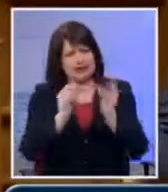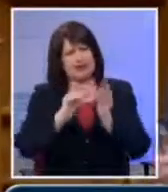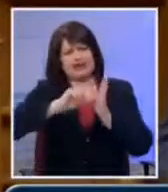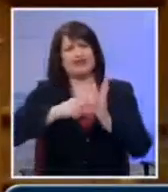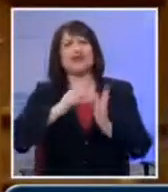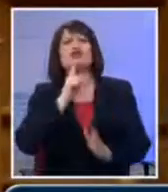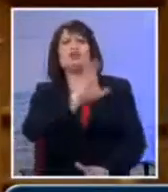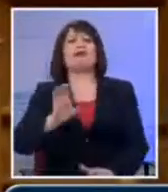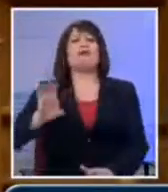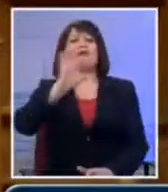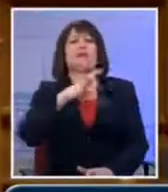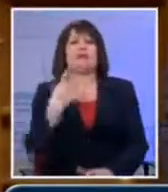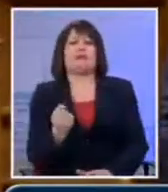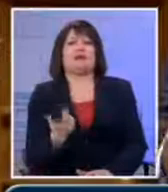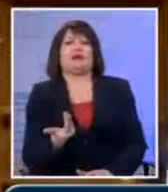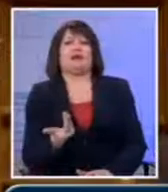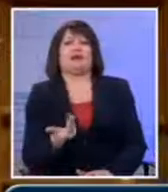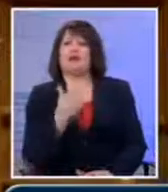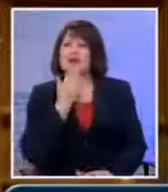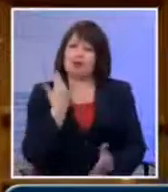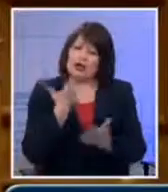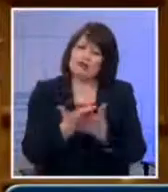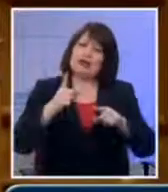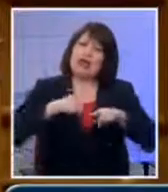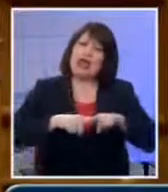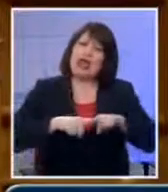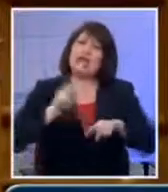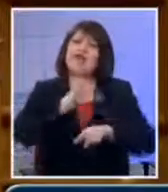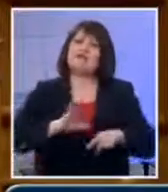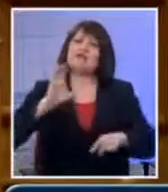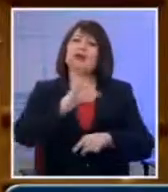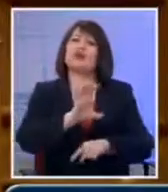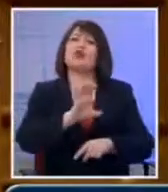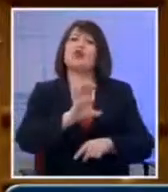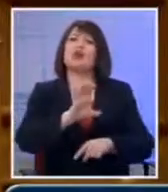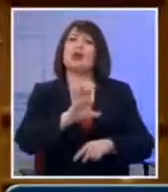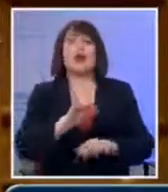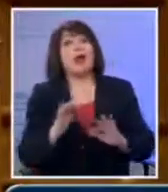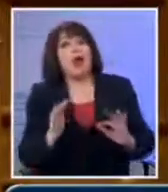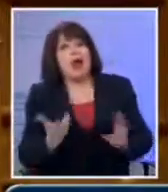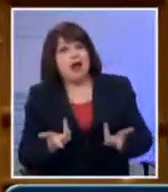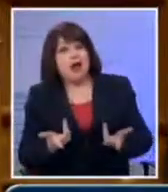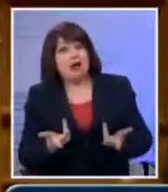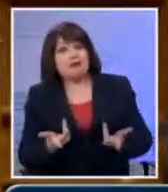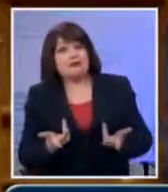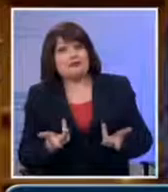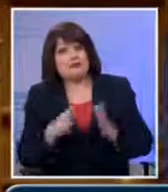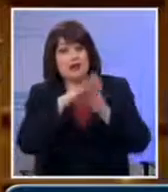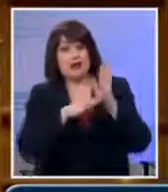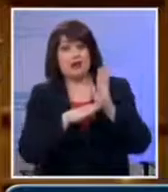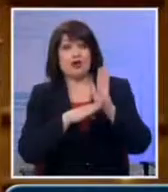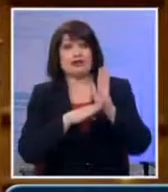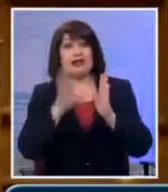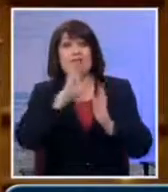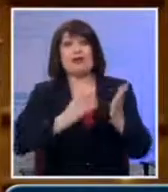όλες τις ευρωπαϊκές χώρες. Δεν μπορεί να ζητάμε η Ελλάδα να είναι μια ευρωπαϊκή χώρα αλλά να μην διέπεται από τους κανόνες του